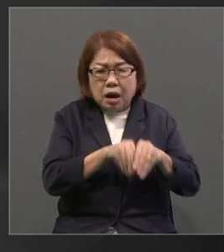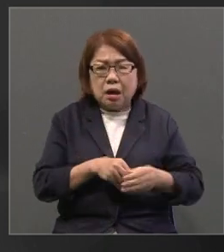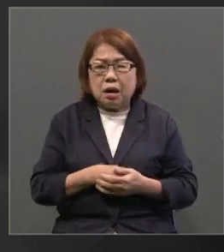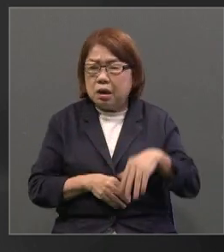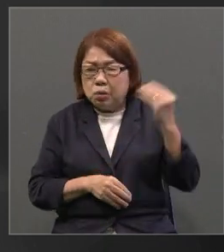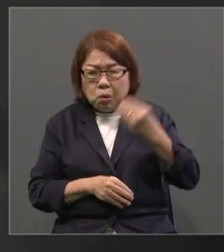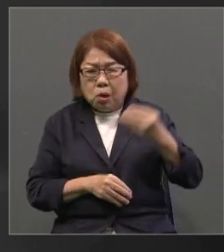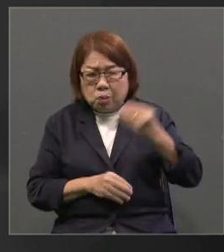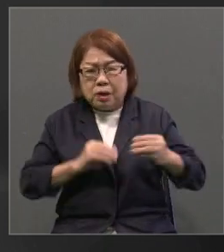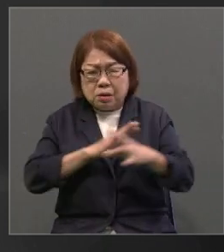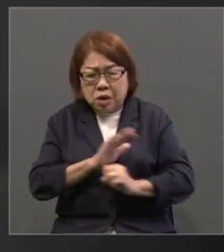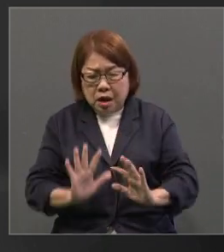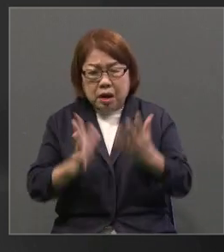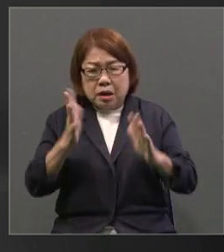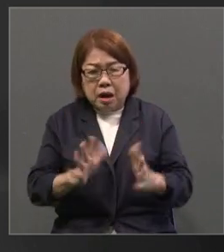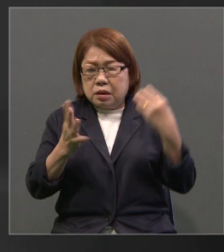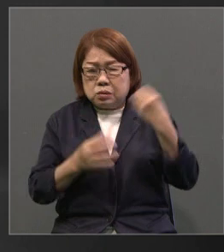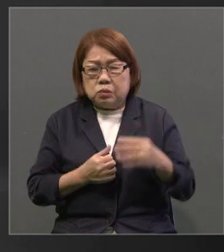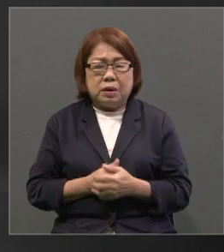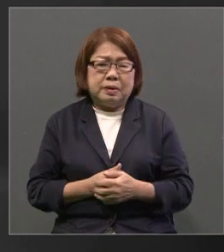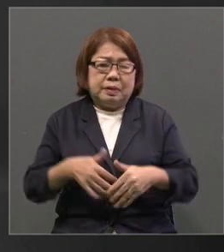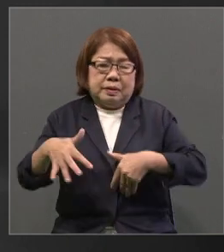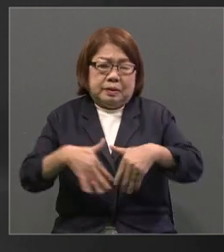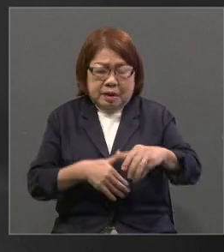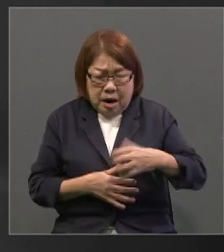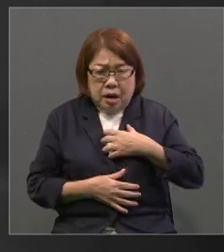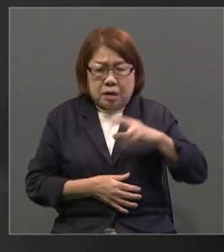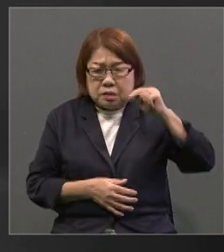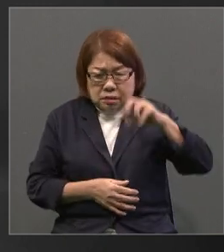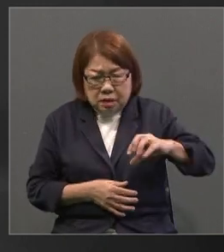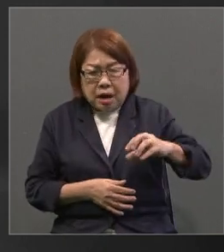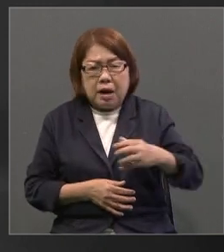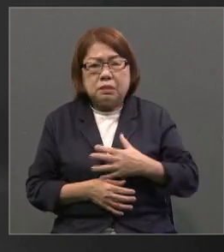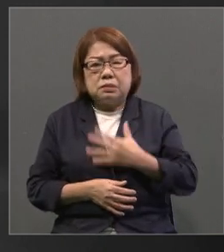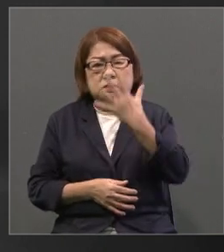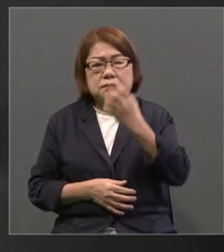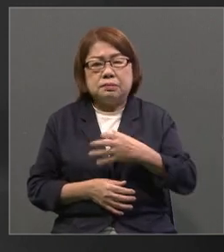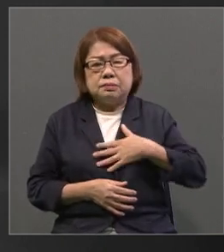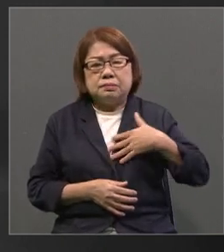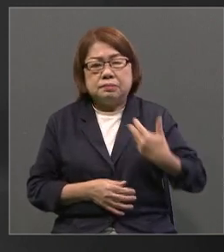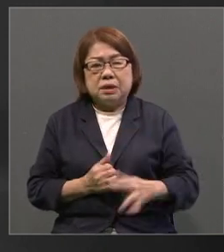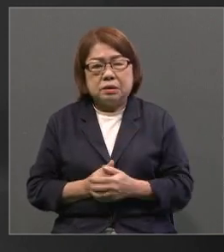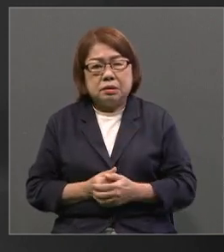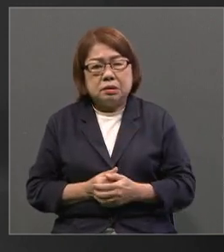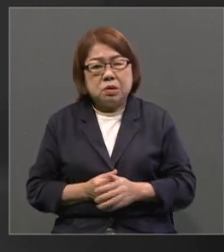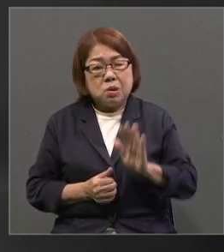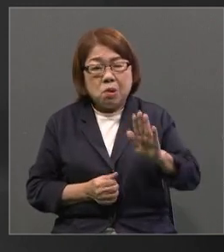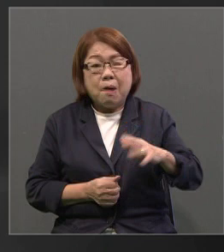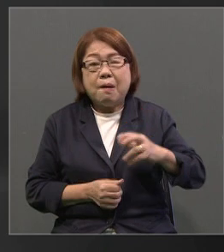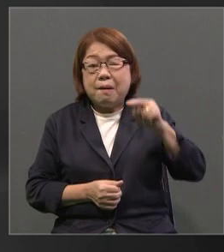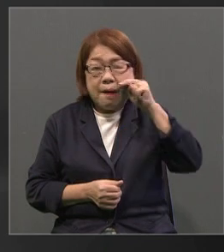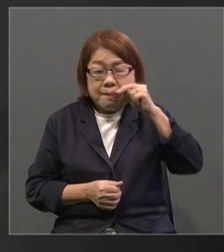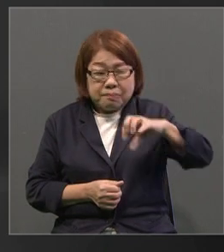เกือบทุกวันเลยสร้างความเสียหายให้กับประชาชนผู้ใช้น้ำแล้วมันก็สร้างความเสียหายต่อทรัพย์สินของทางการประปาด้วย